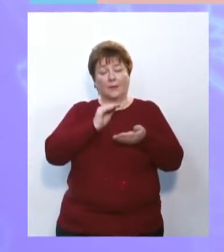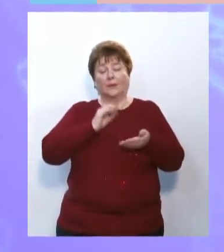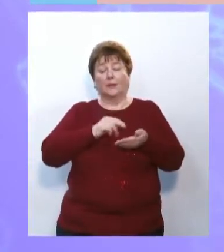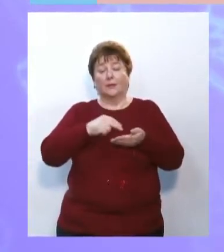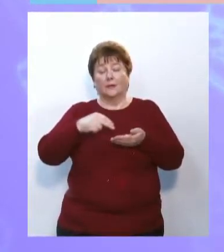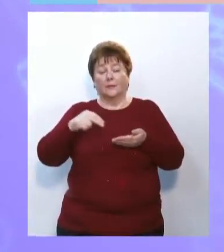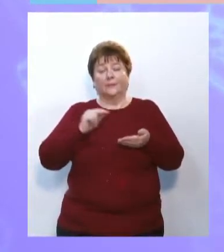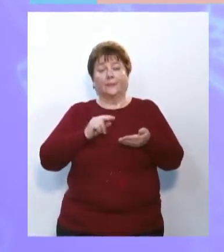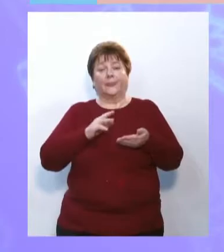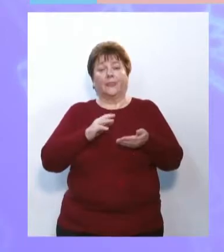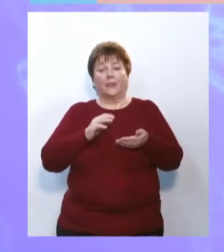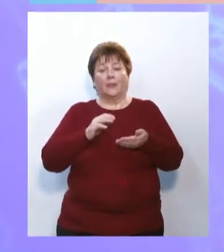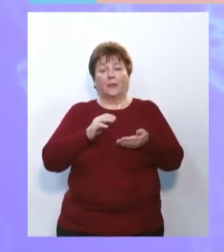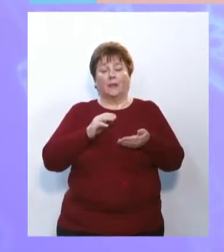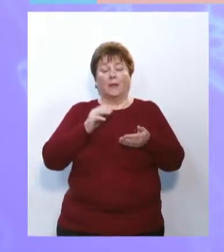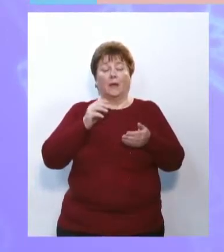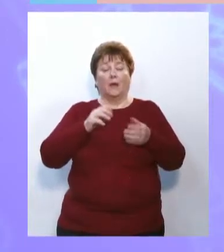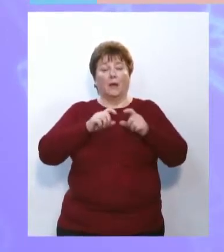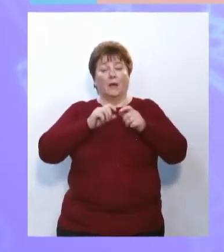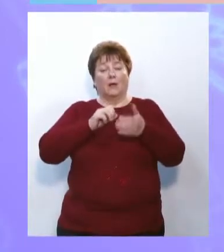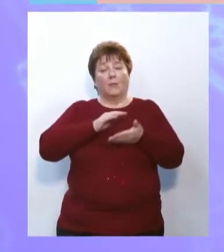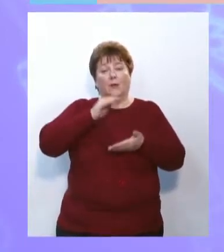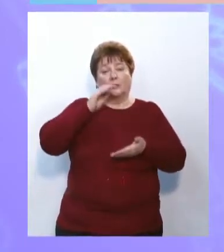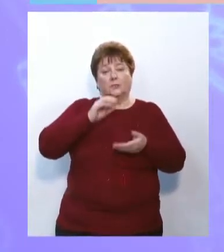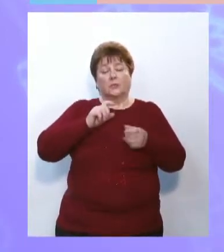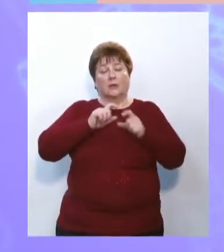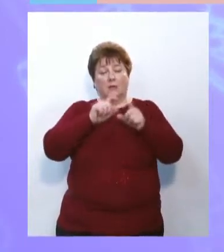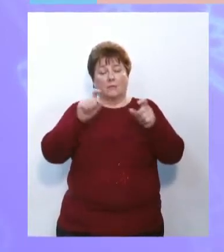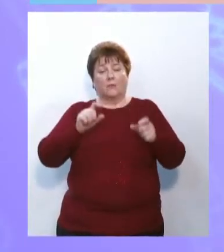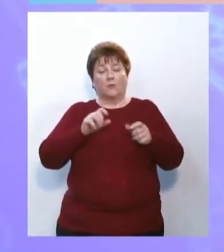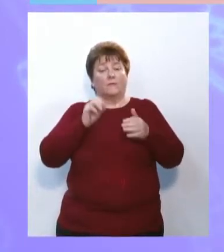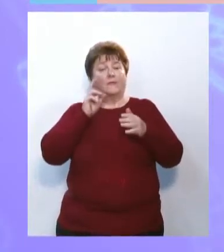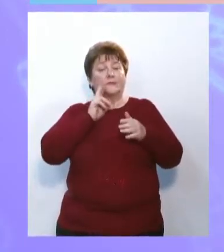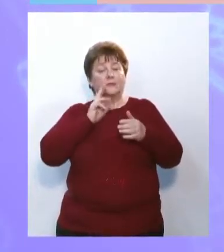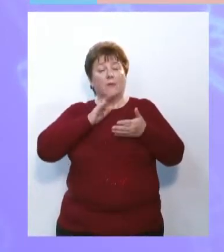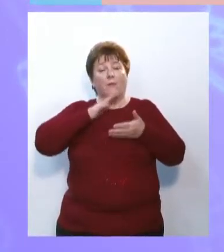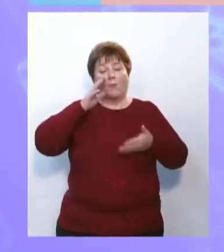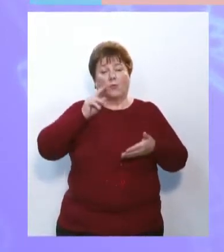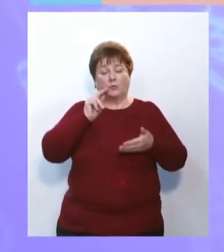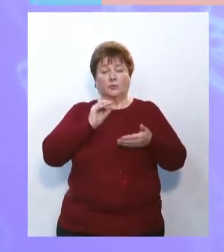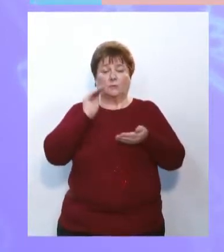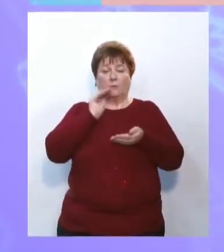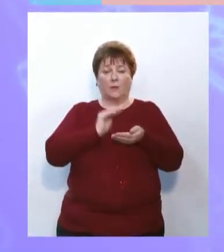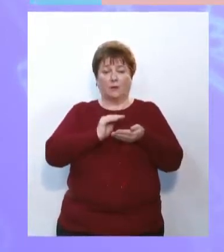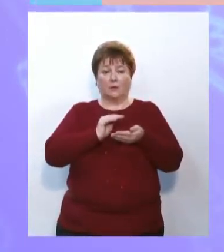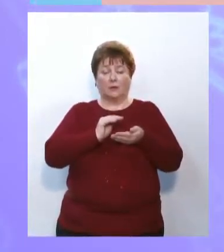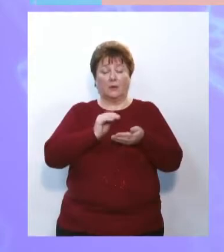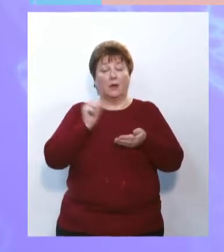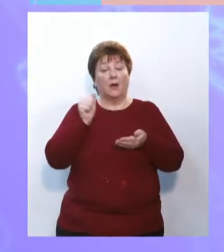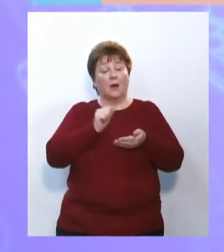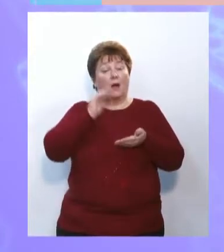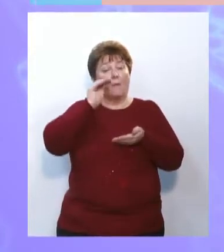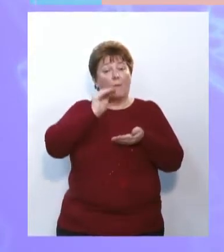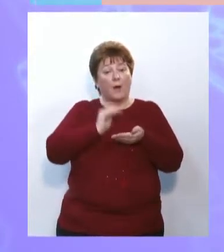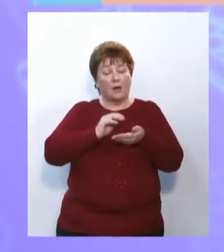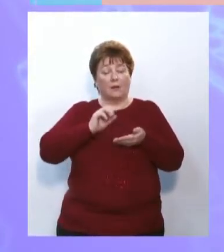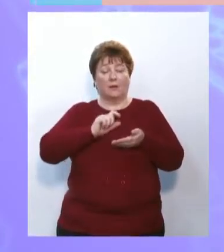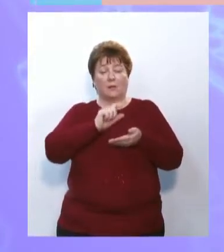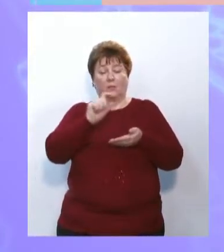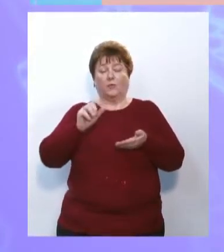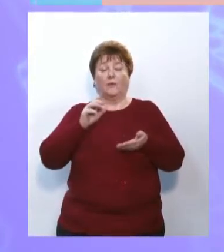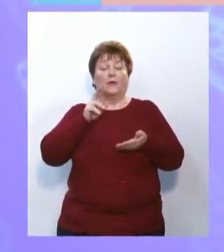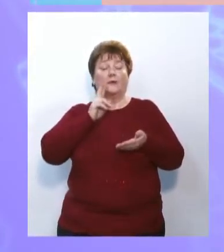Большая буква всегда больше, чем маленькая. А маленькая буква